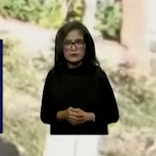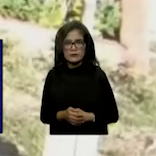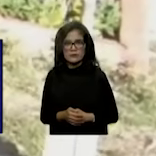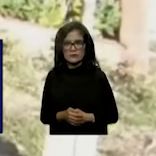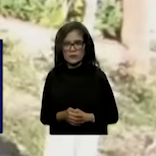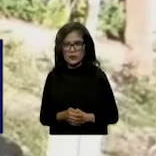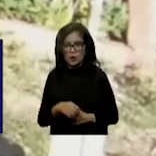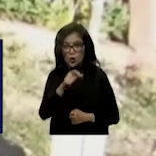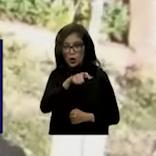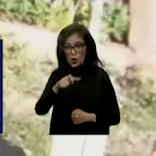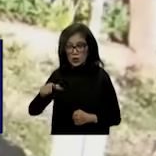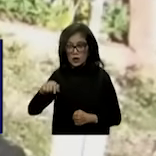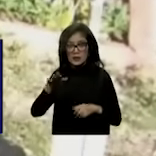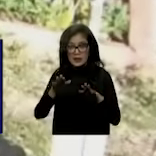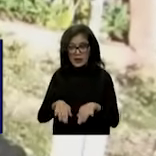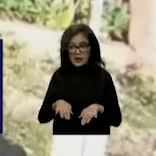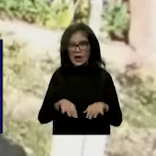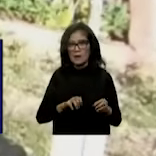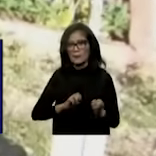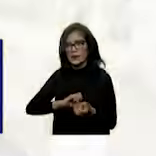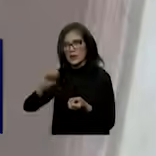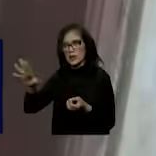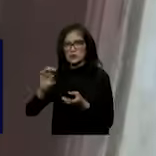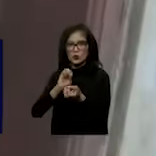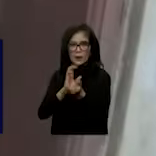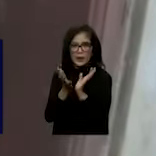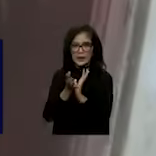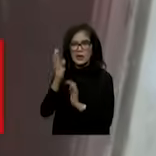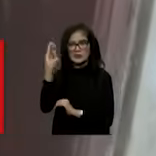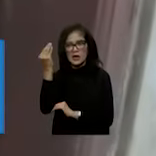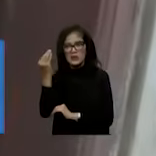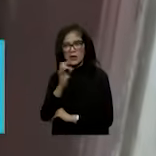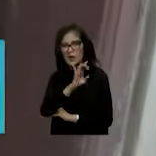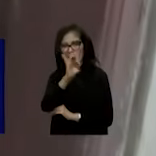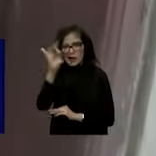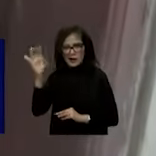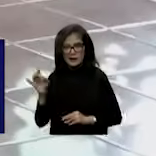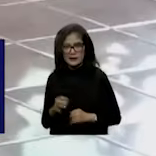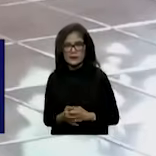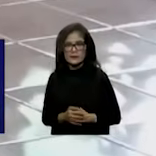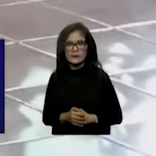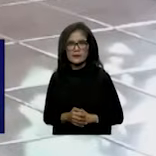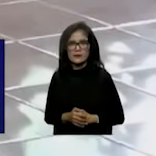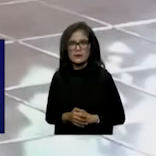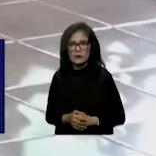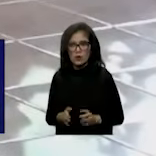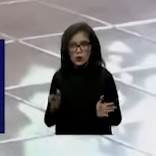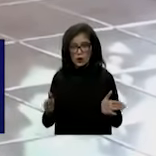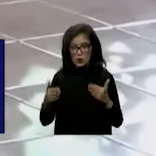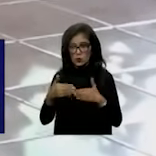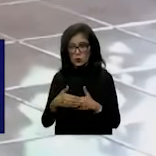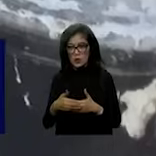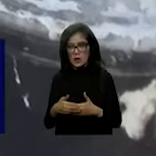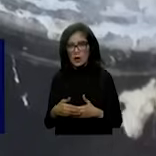Surabaya, di Jakarta atau di kota-kota besar yang lain. Ruang kelas 1 SD Negeri Setono Jenangan Ponorogo ini kosong